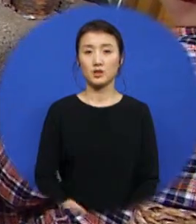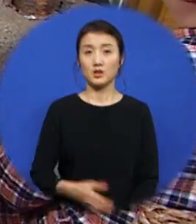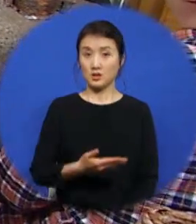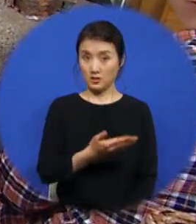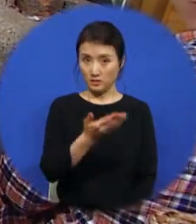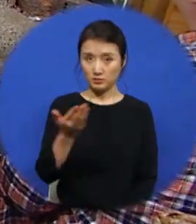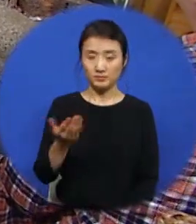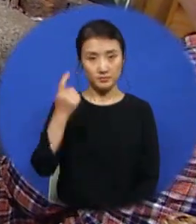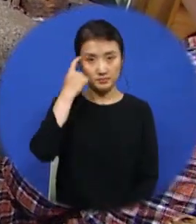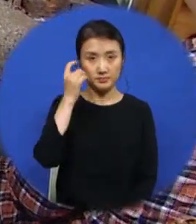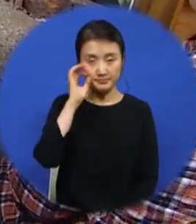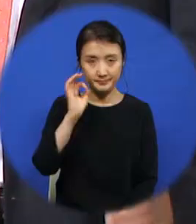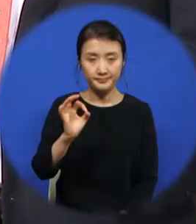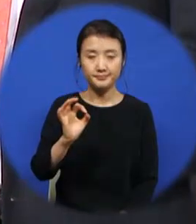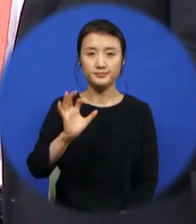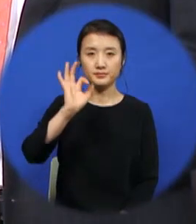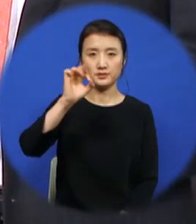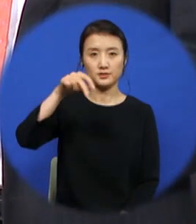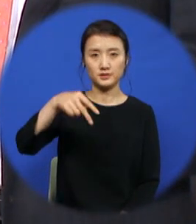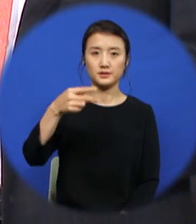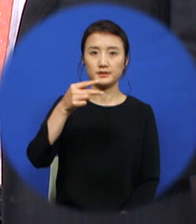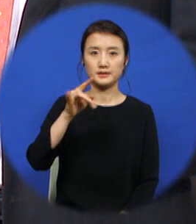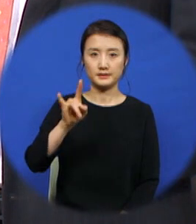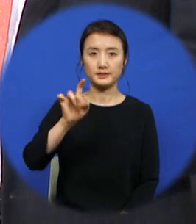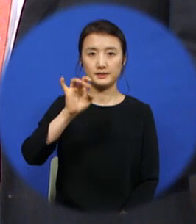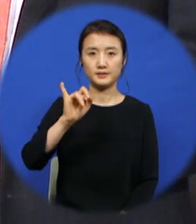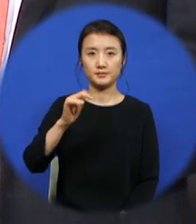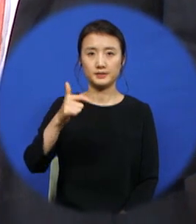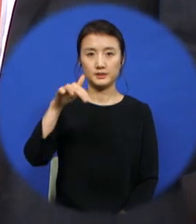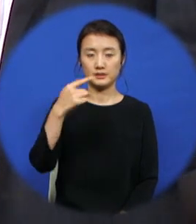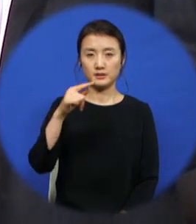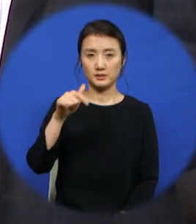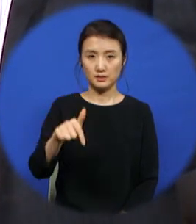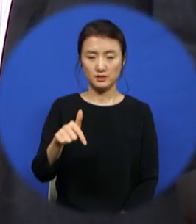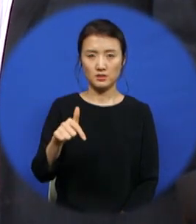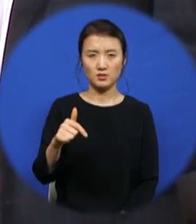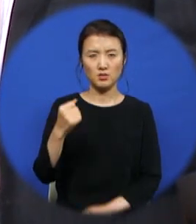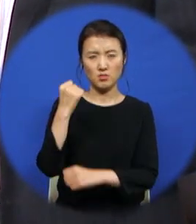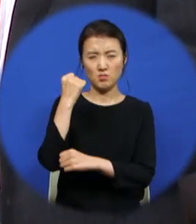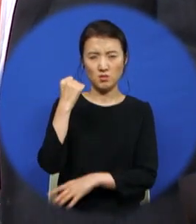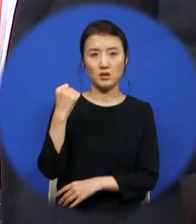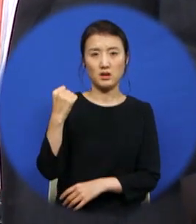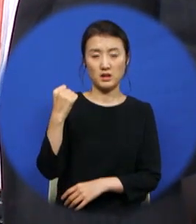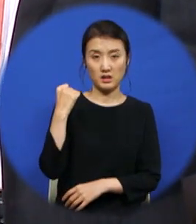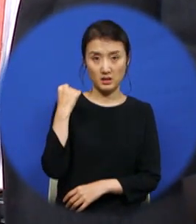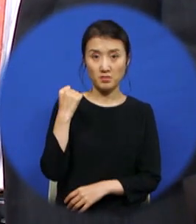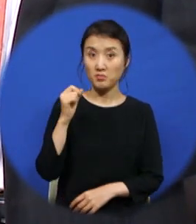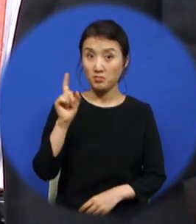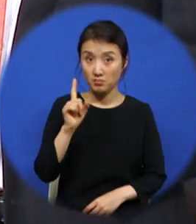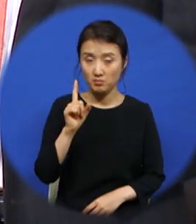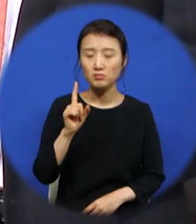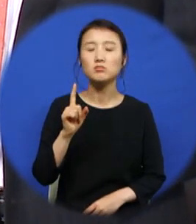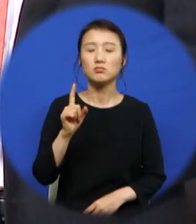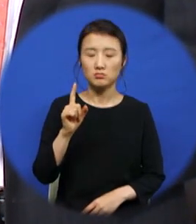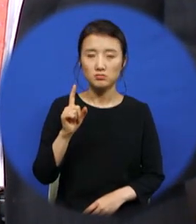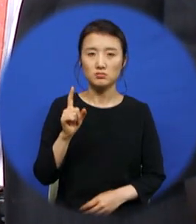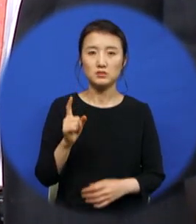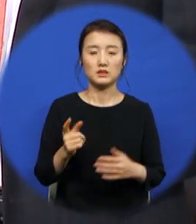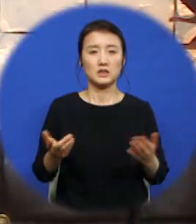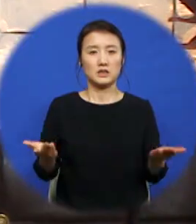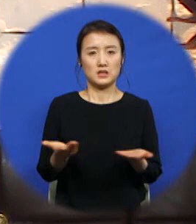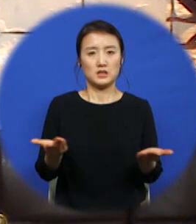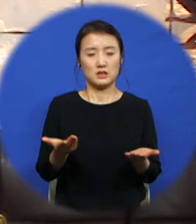민족들이 갖고 있는 그런 힘의 원천 안 매우 독특한 직업관을 갖고 있다는 점입니다 이것은 우리도